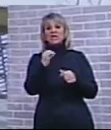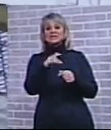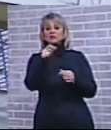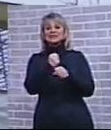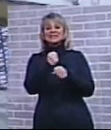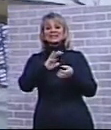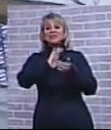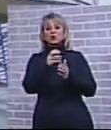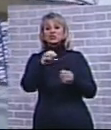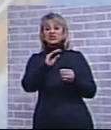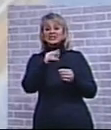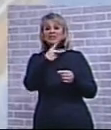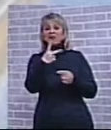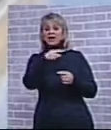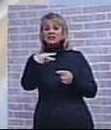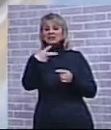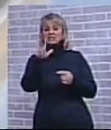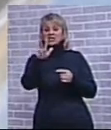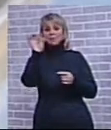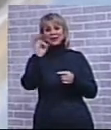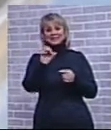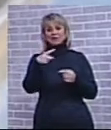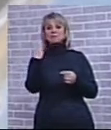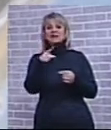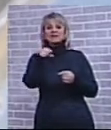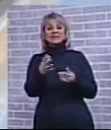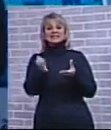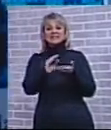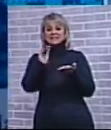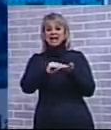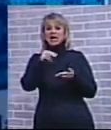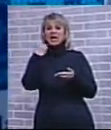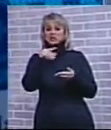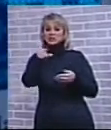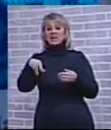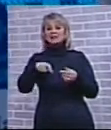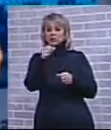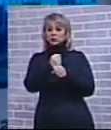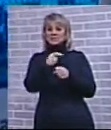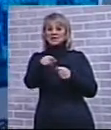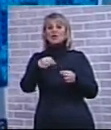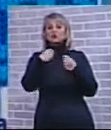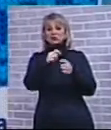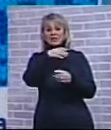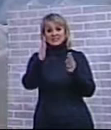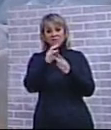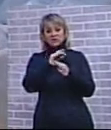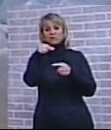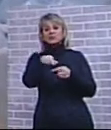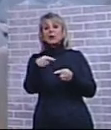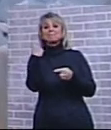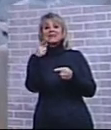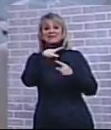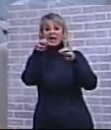и делается творог жирностью от 2 до 23%. Впервые знак качества сделано на Дону вручали на свежем воздухе. На